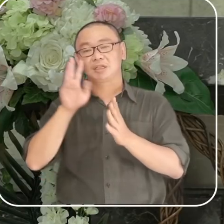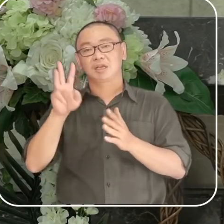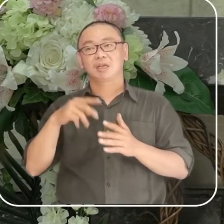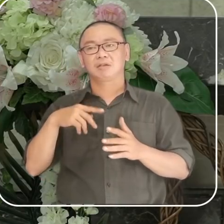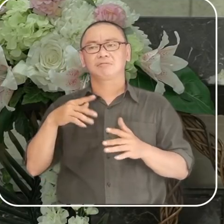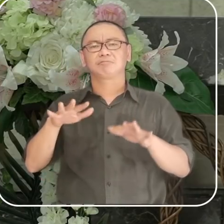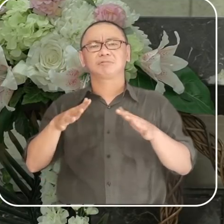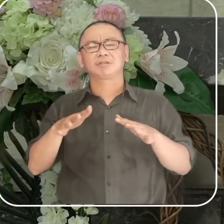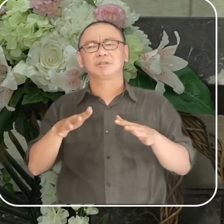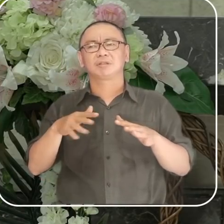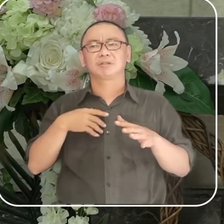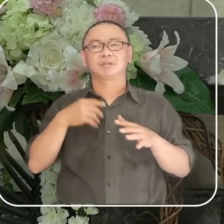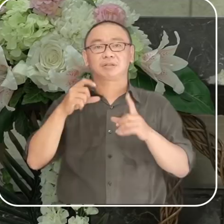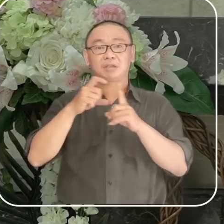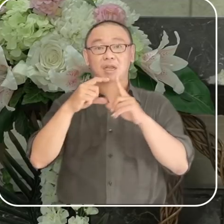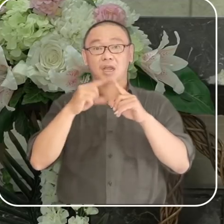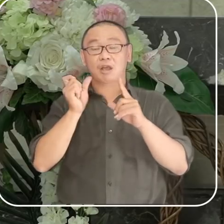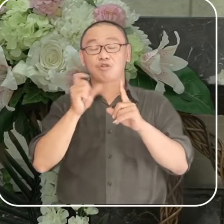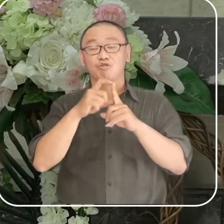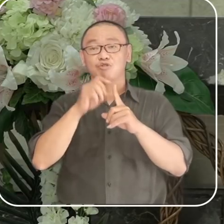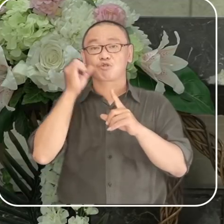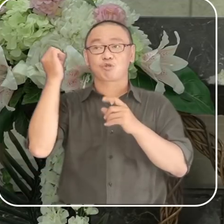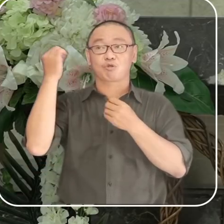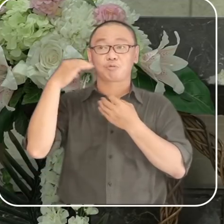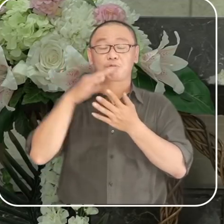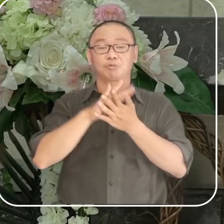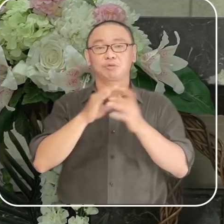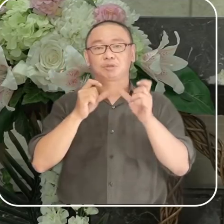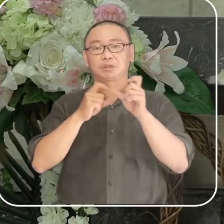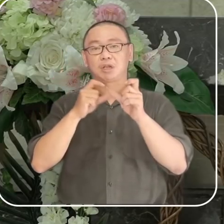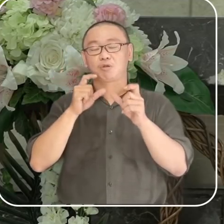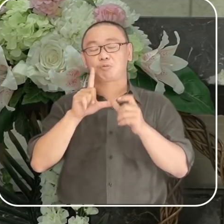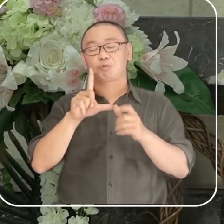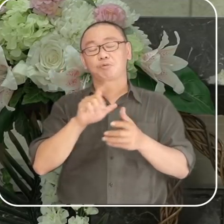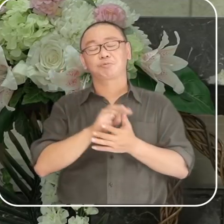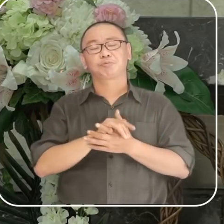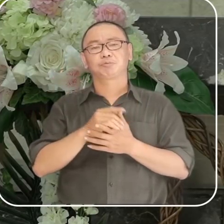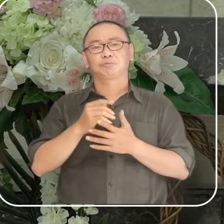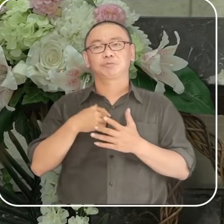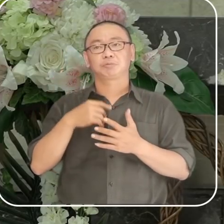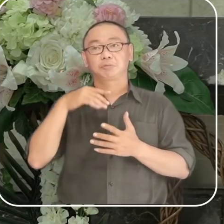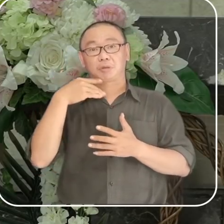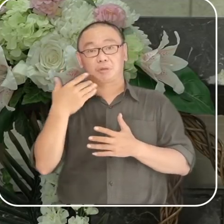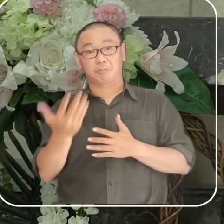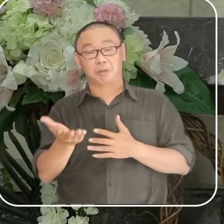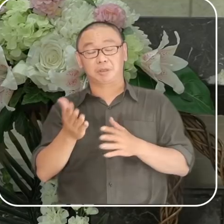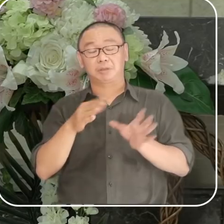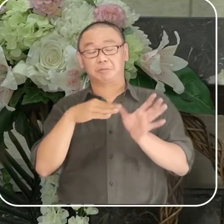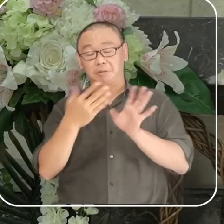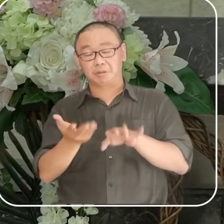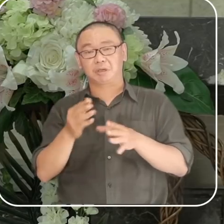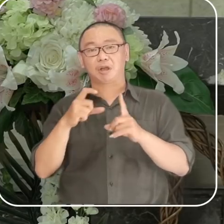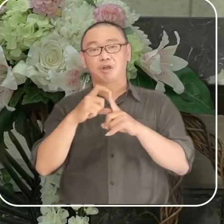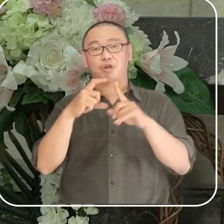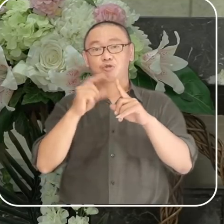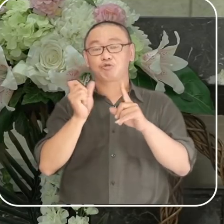Ketika Daud berkata kepada Salomo, ketika saat kematian Daud mendekat, ia berpesan